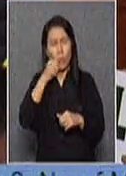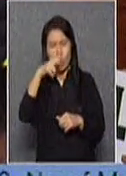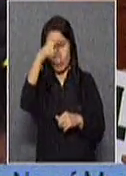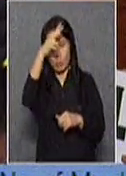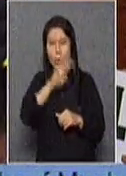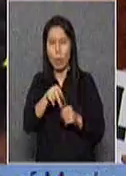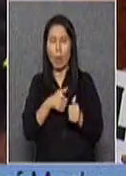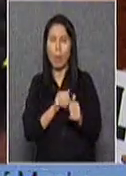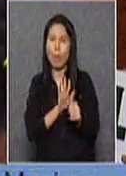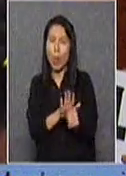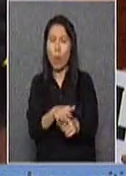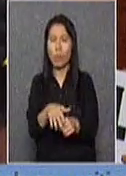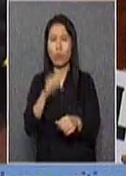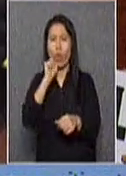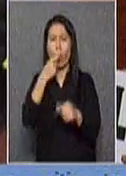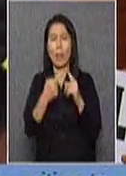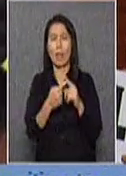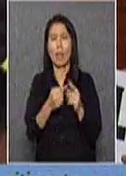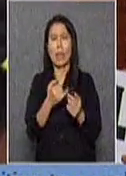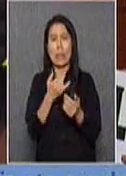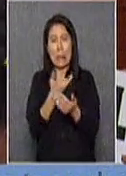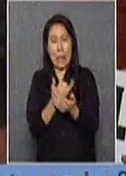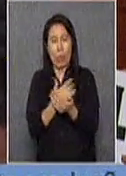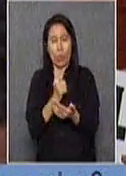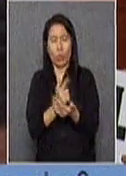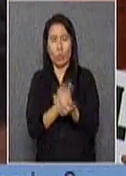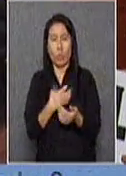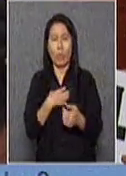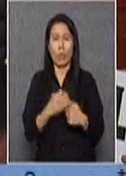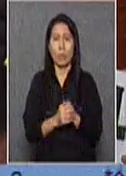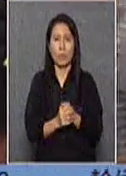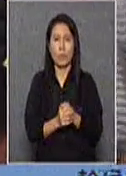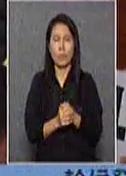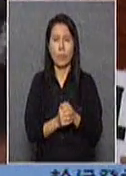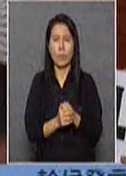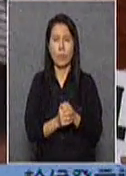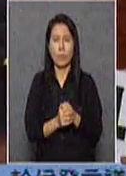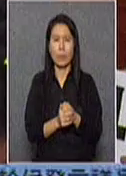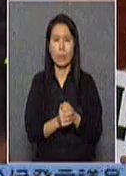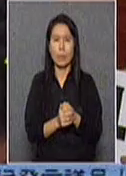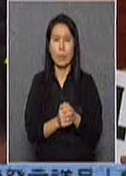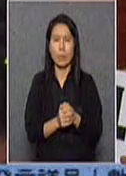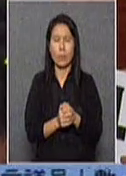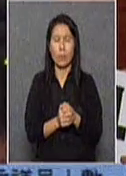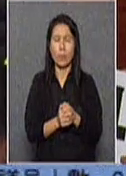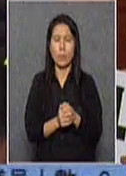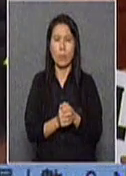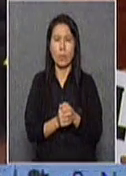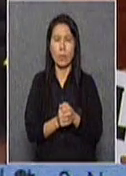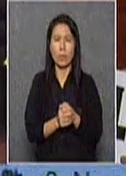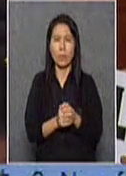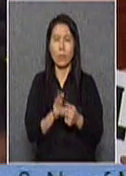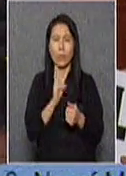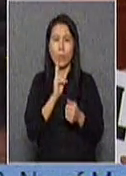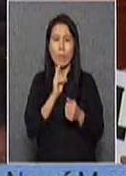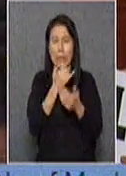民的生命被這個的被這個的奪取之後